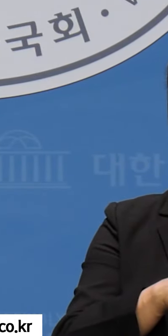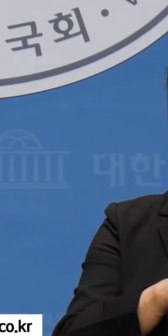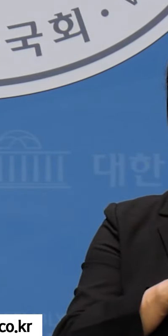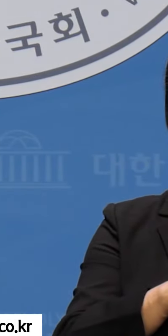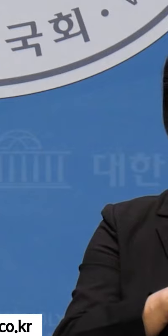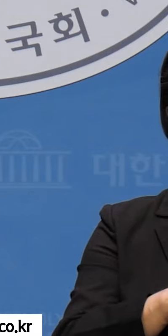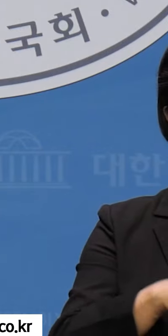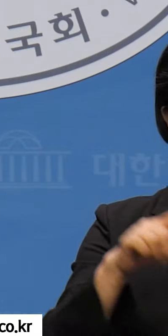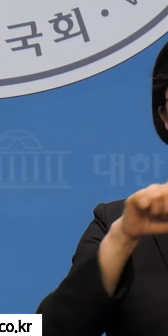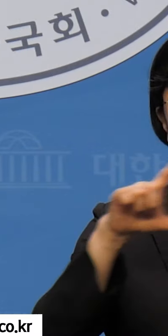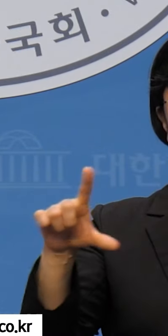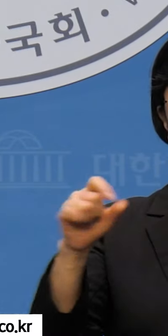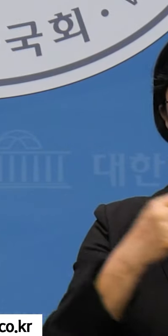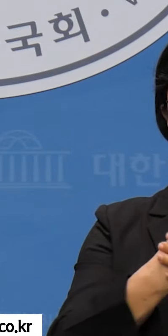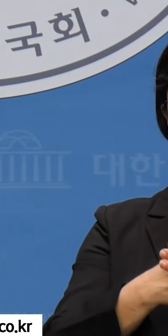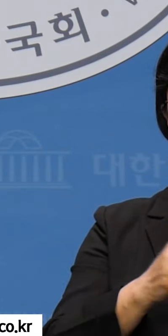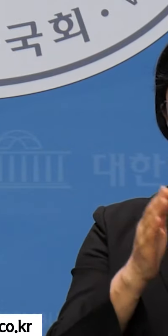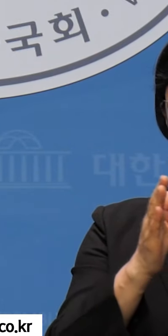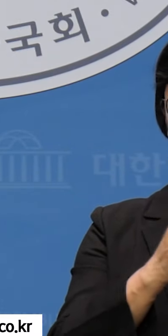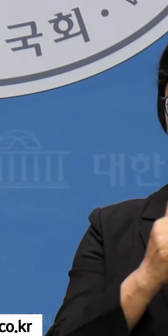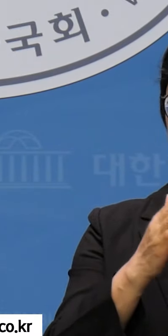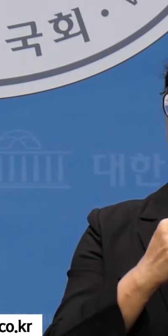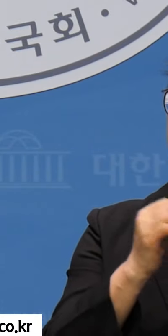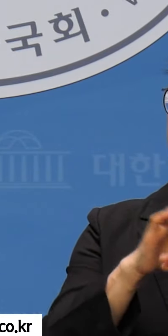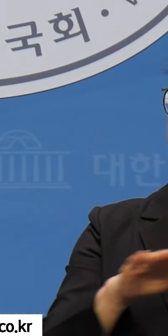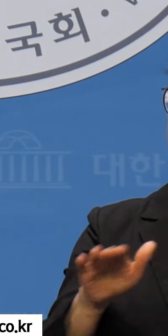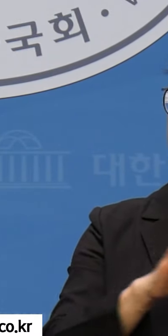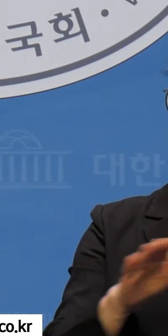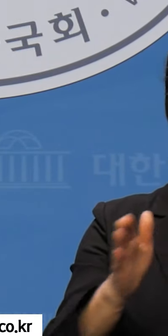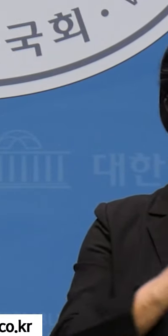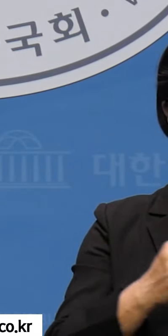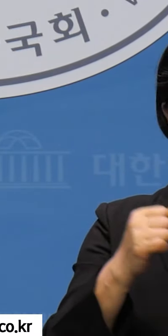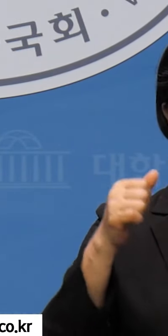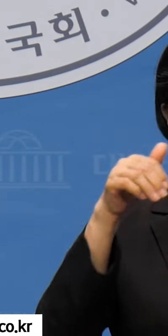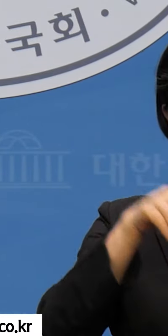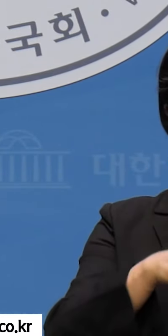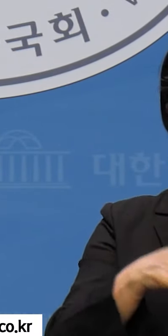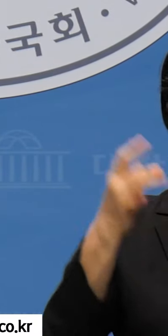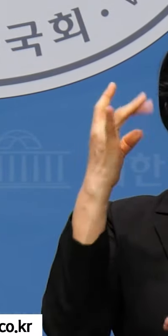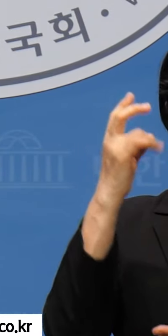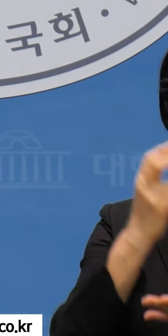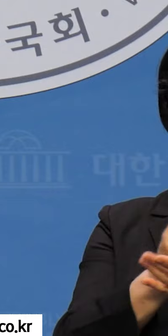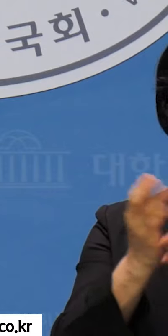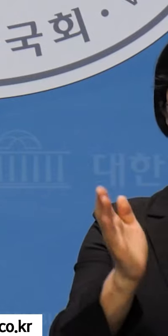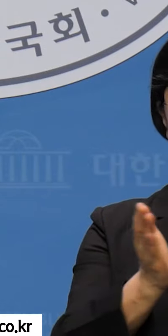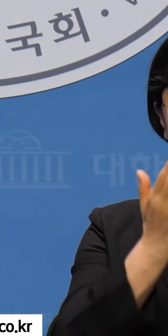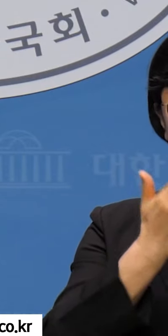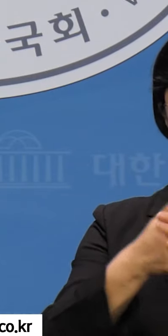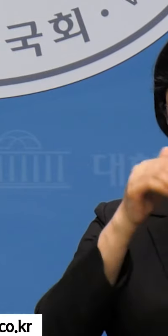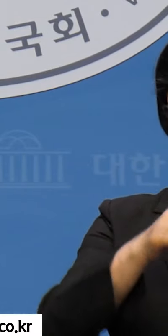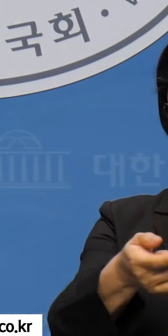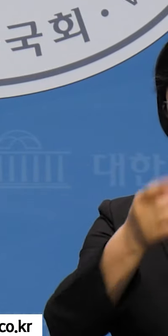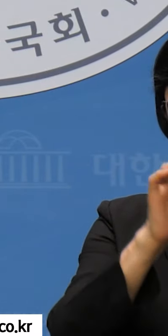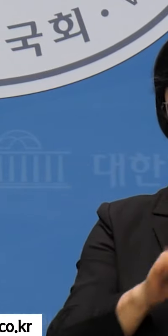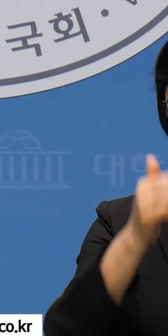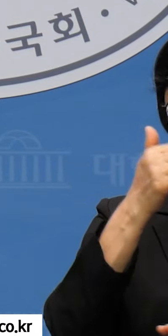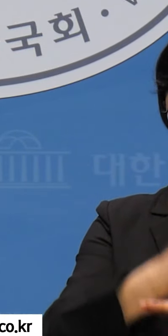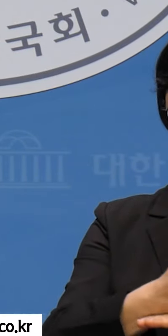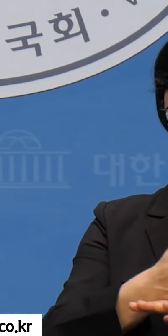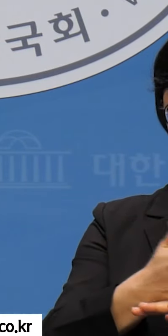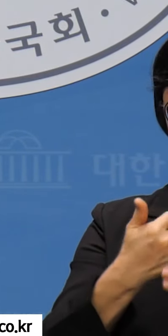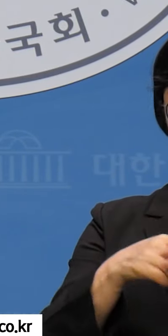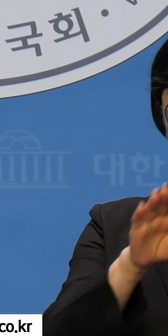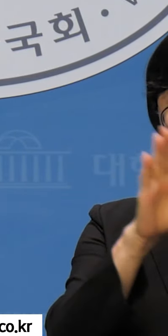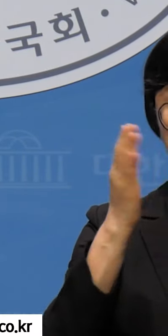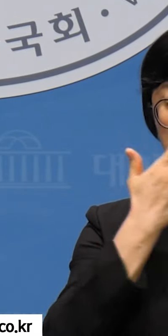선상투표의 암호 해독 가능성. 비밀투표 원칙에 위배되는 유권자의 기표 결과